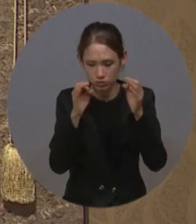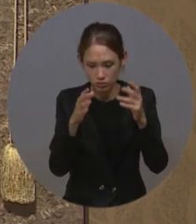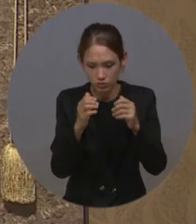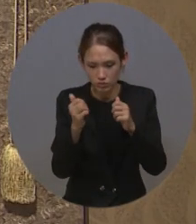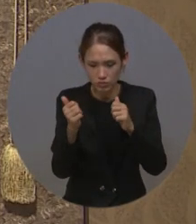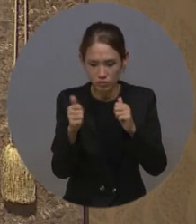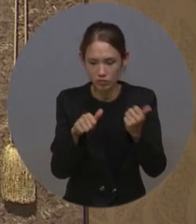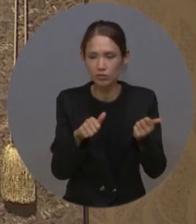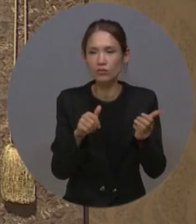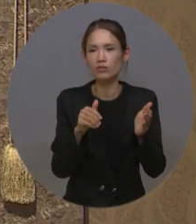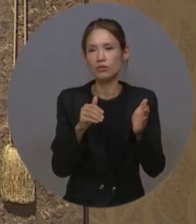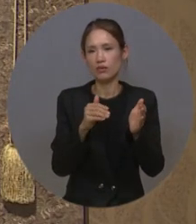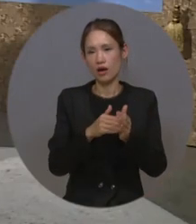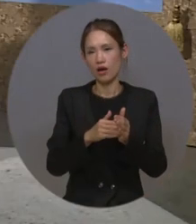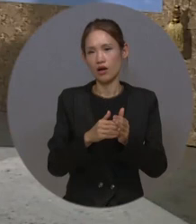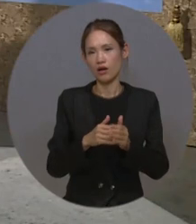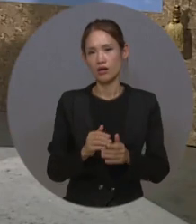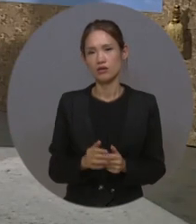거예요.